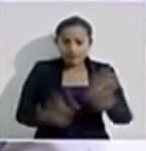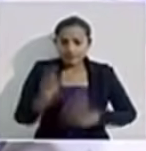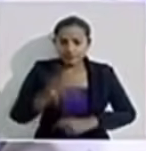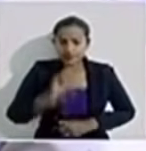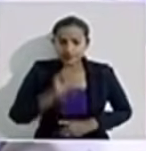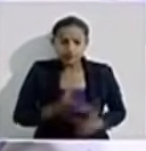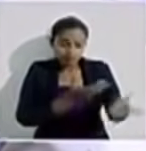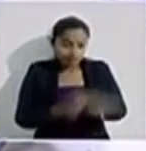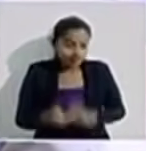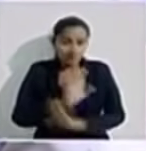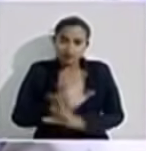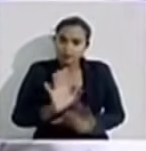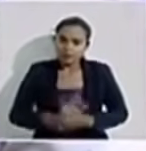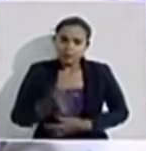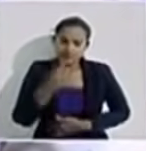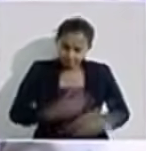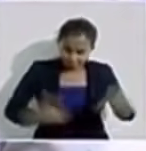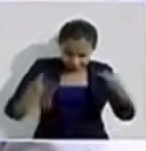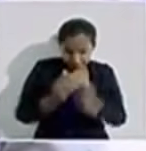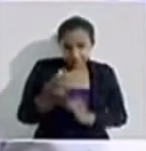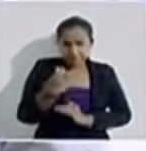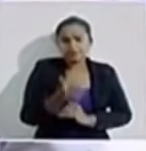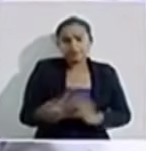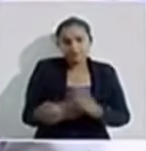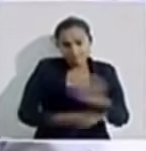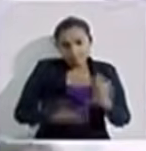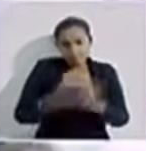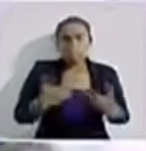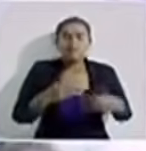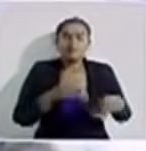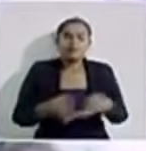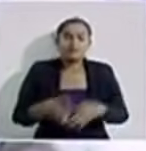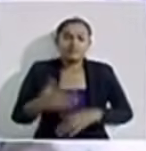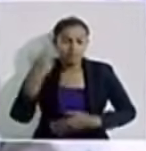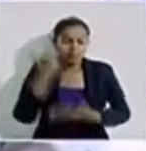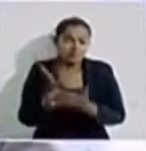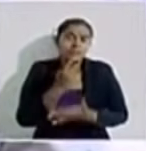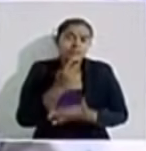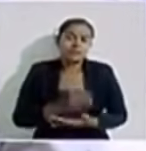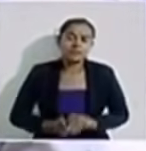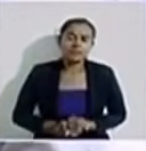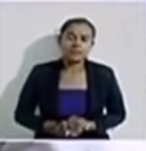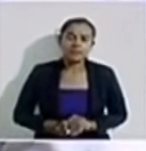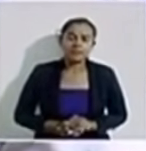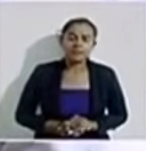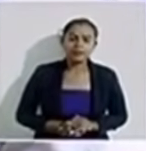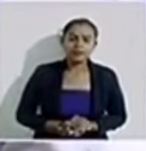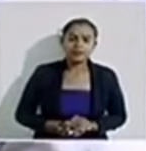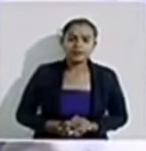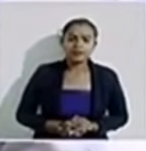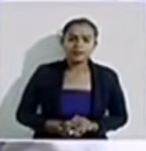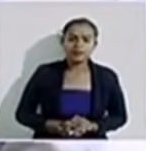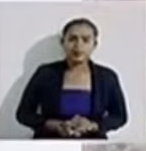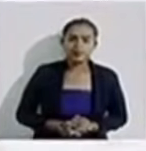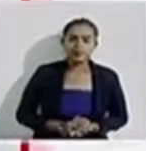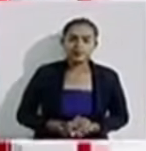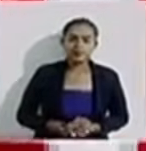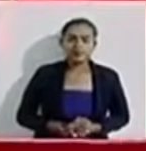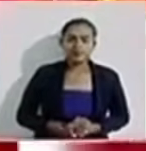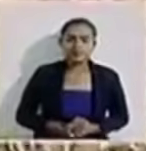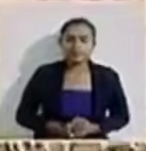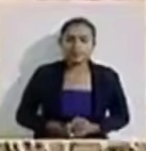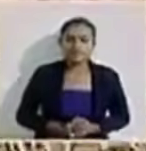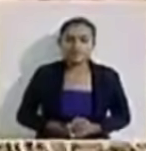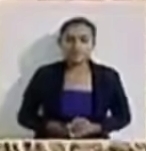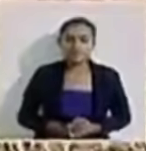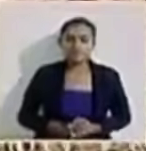for the paddy we cultivate. අපිට සාධාරණ මිලක් ලබා දෙන්න. ගොයියෝ මේ නිහඬව හිටියට ගොයියෝන්ගේ වැඩ දන්නේ නැහැ. It is